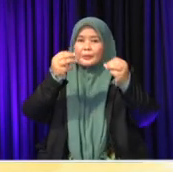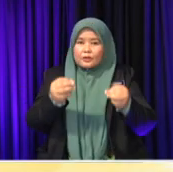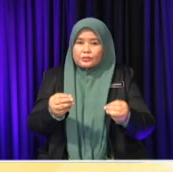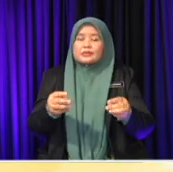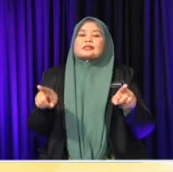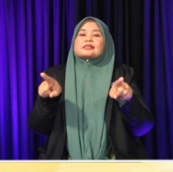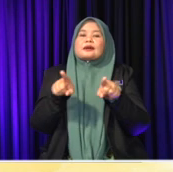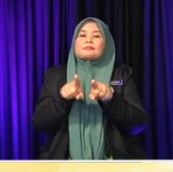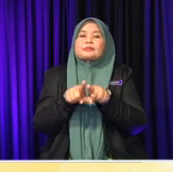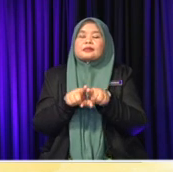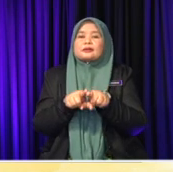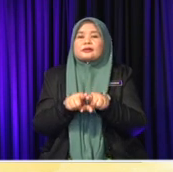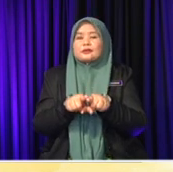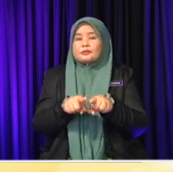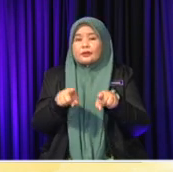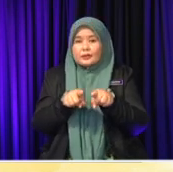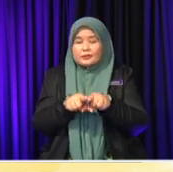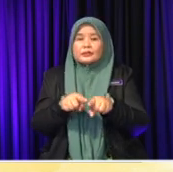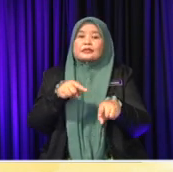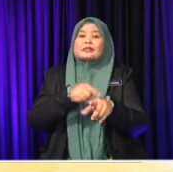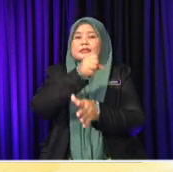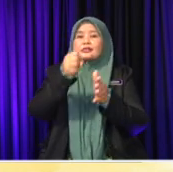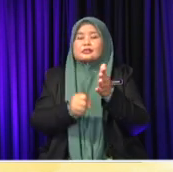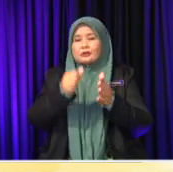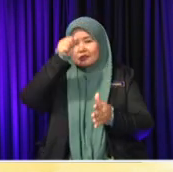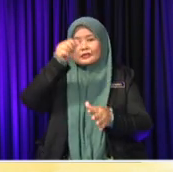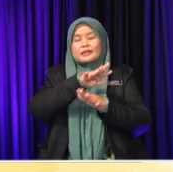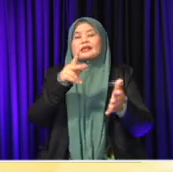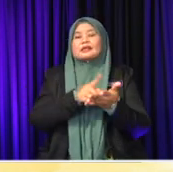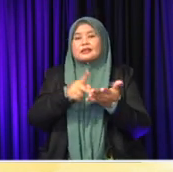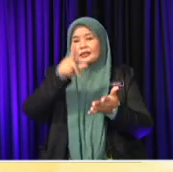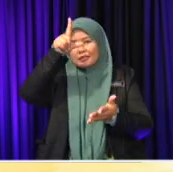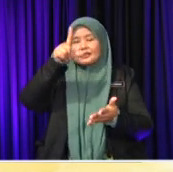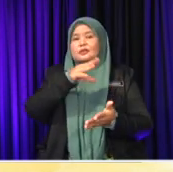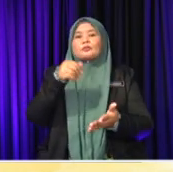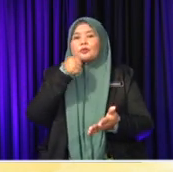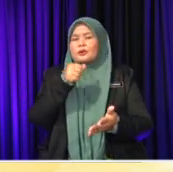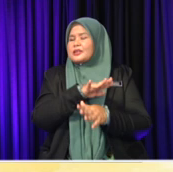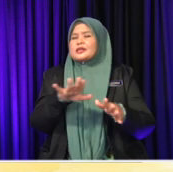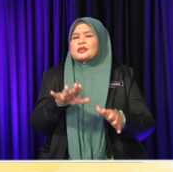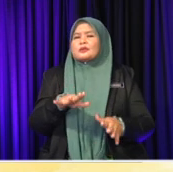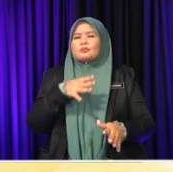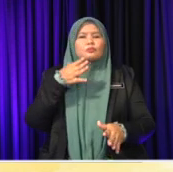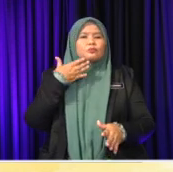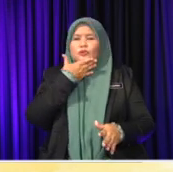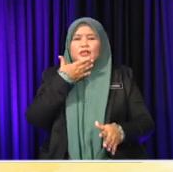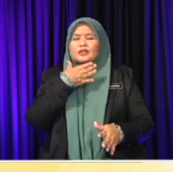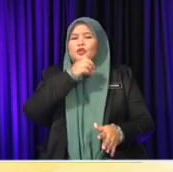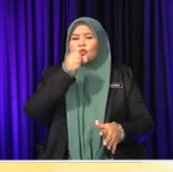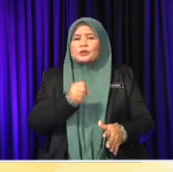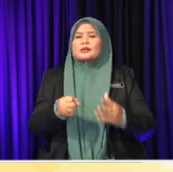sama di sisi Allah kecil besar tua muda kaya